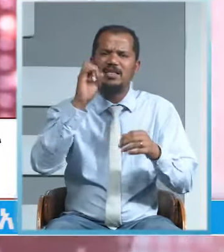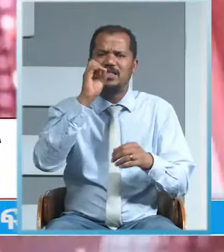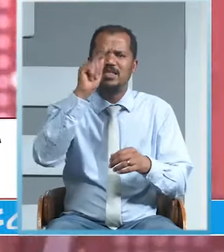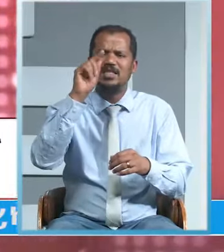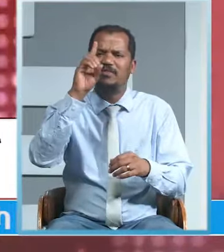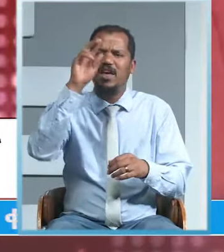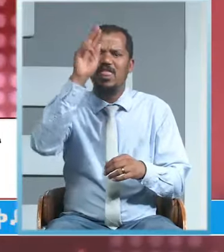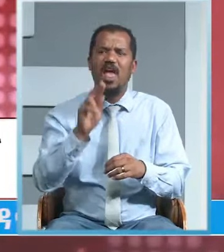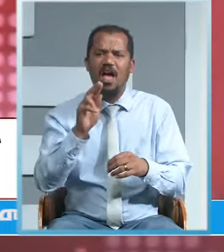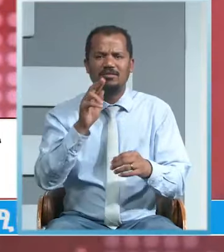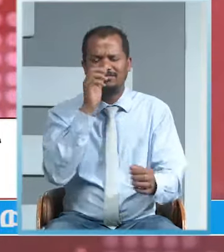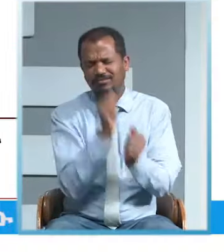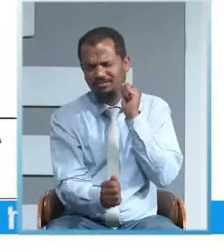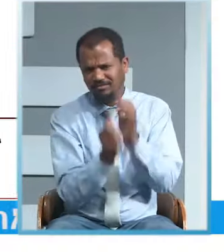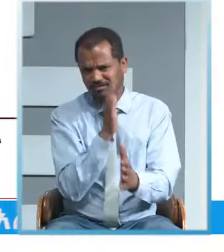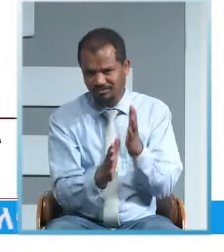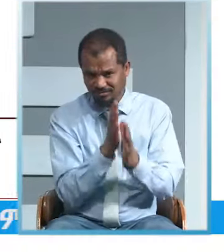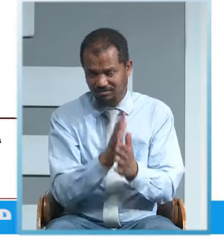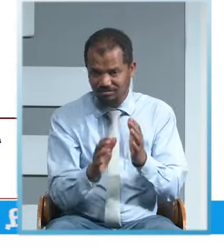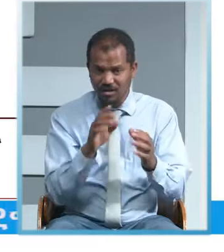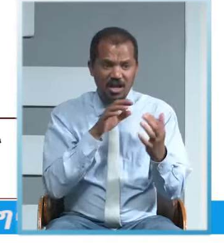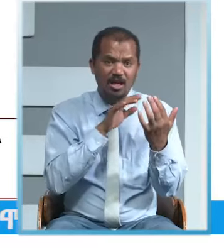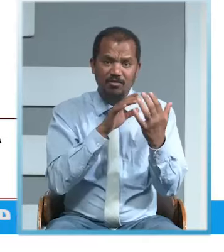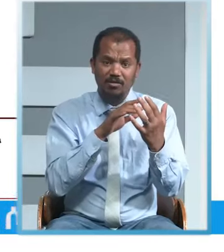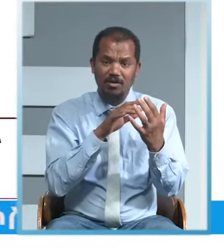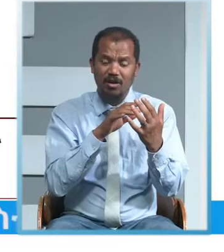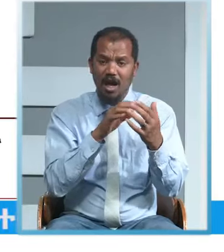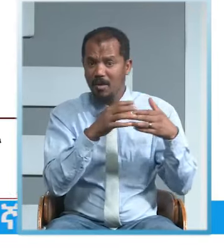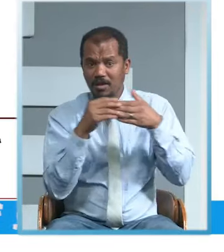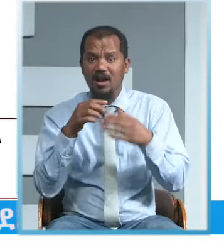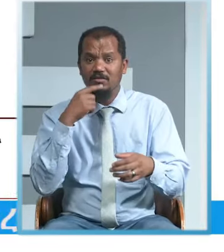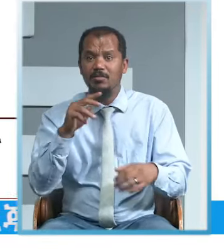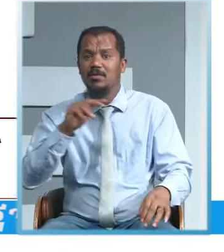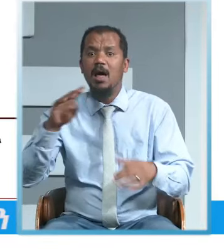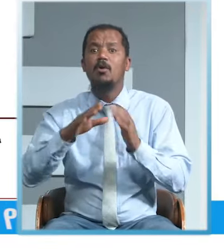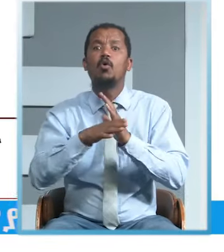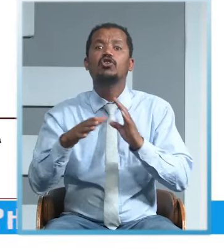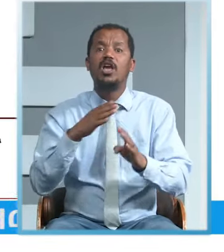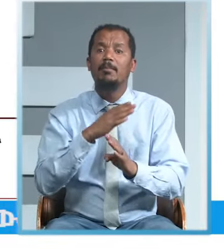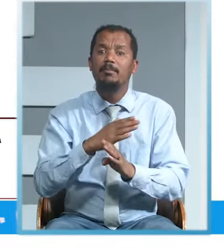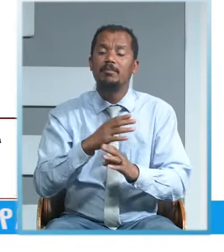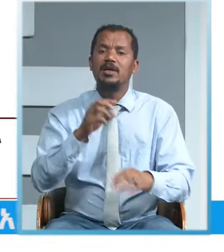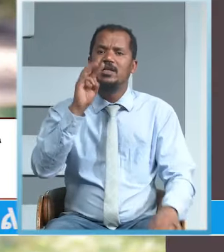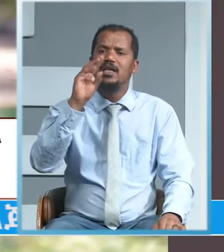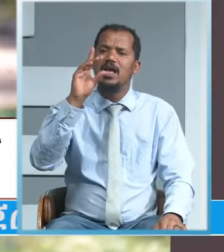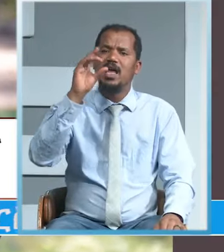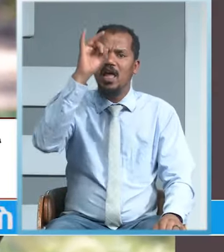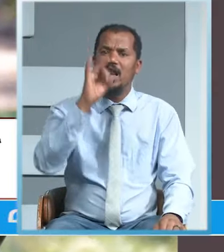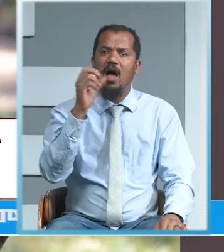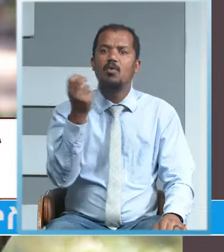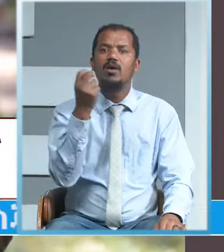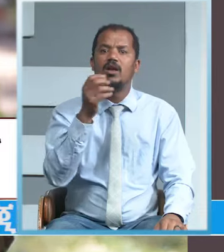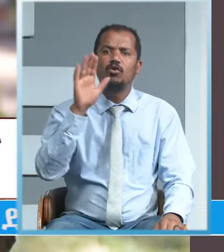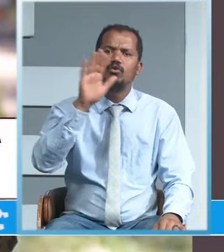ጽንፈኞችን ደመሰስኳለ። የክፍለ ጦሩ አመራር እንዳስታወቀው በምዕራብ ጎጃም ዞን ሰከላ ወረዳ